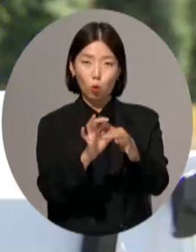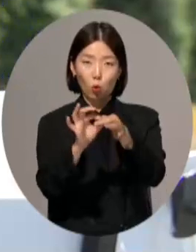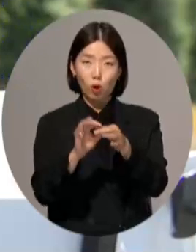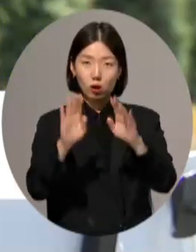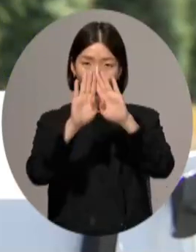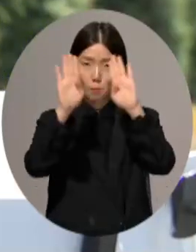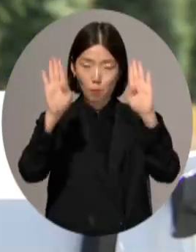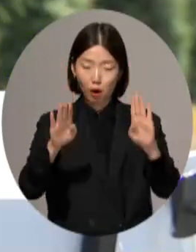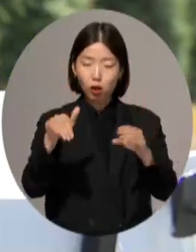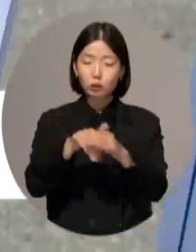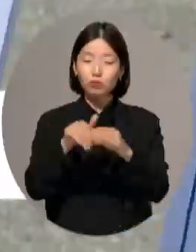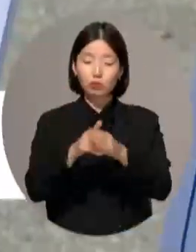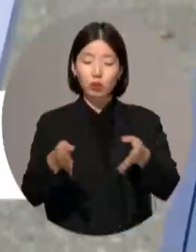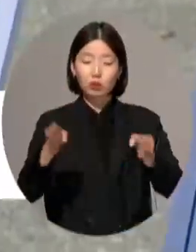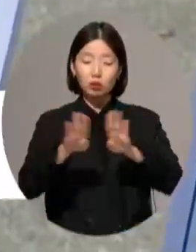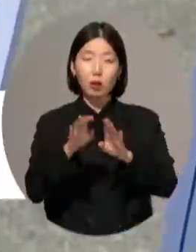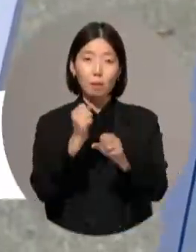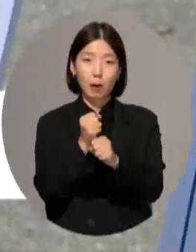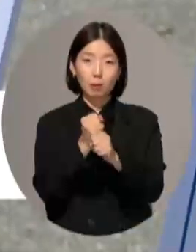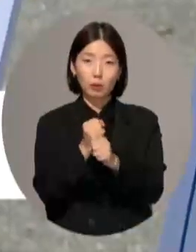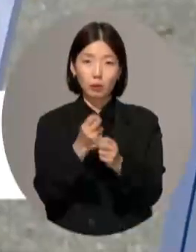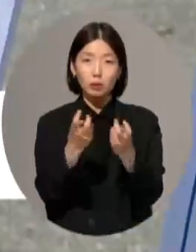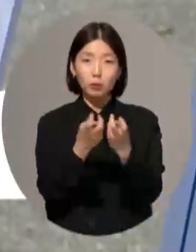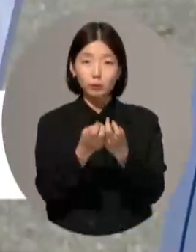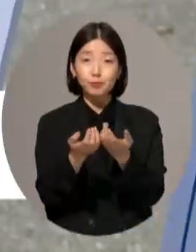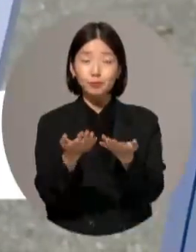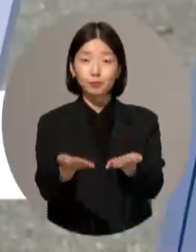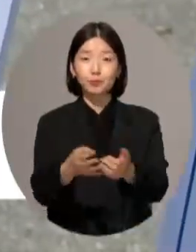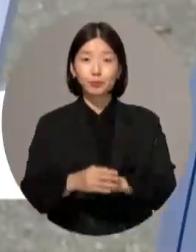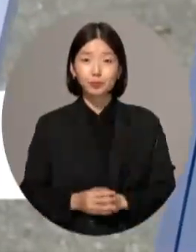문화시설 등을 조성하는 방안을 논의했습니다 전북권 소식이었습니다